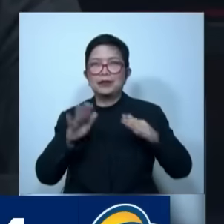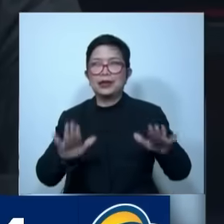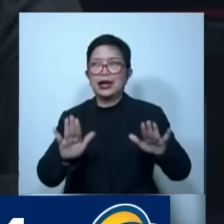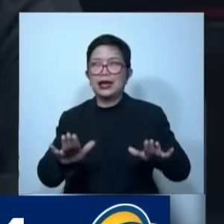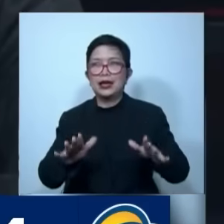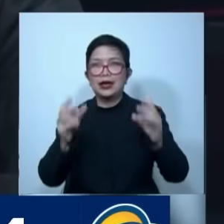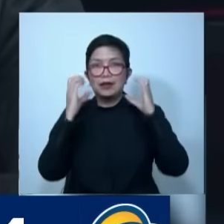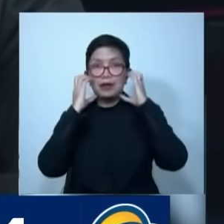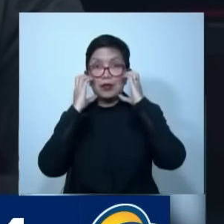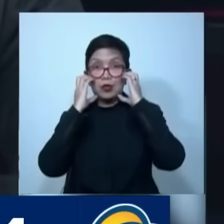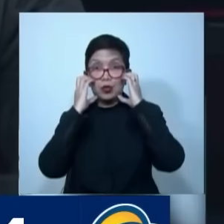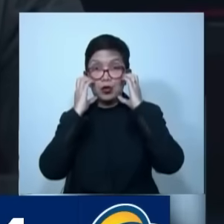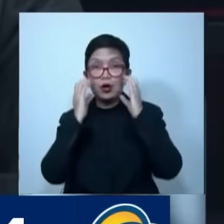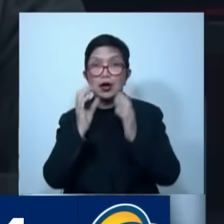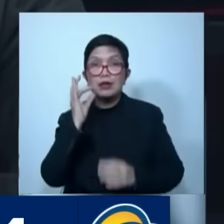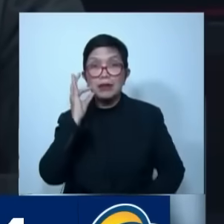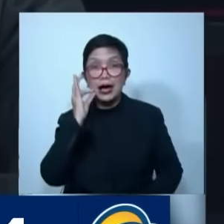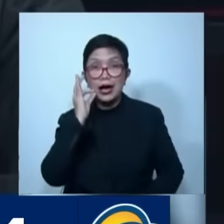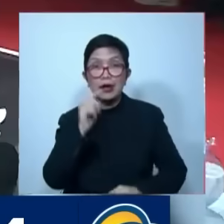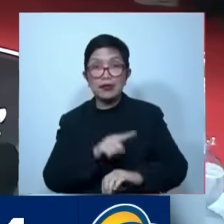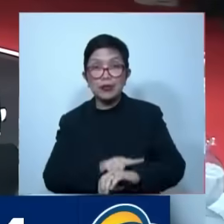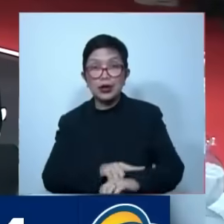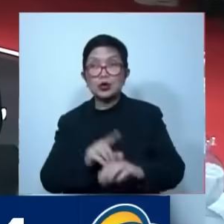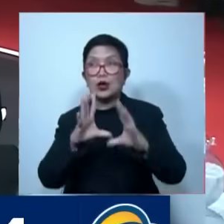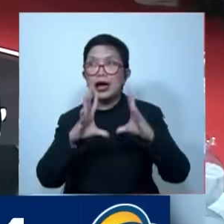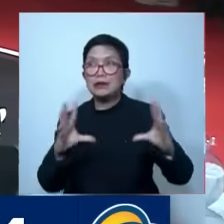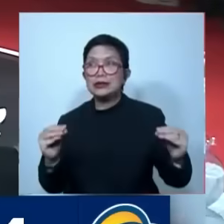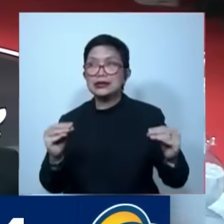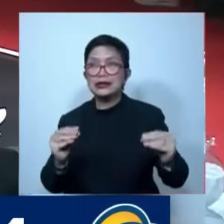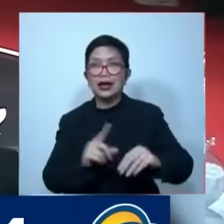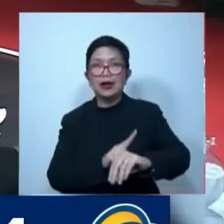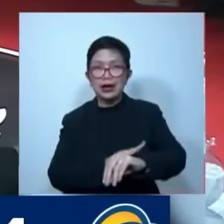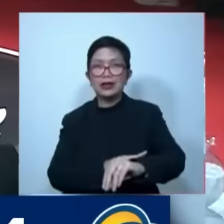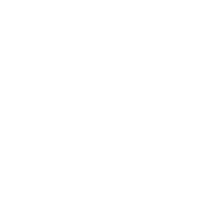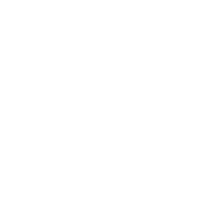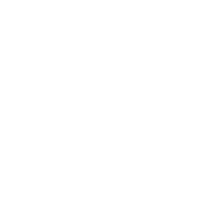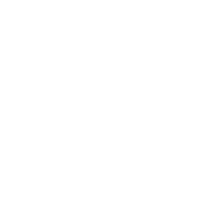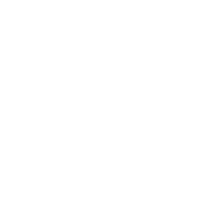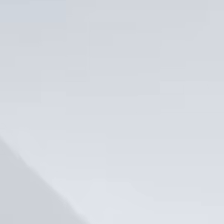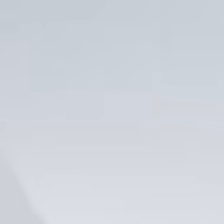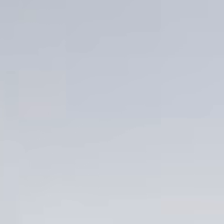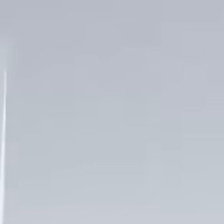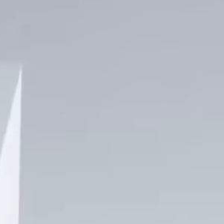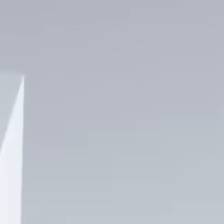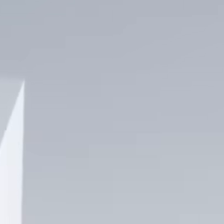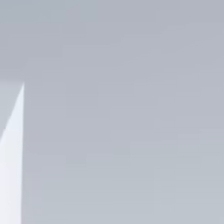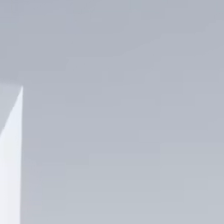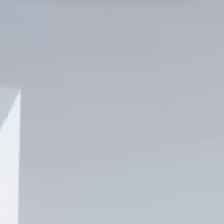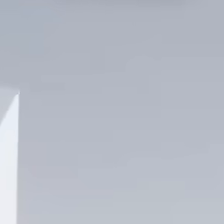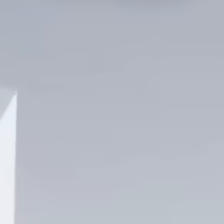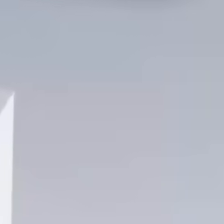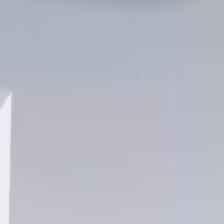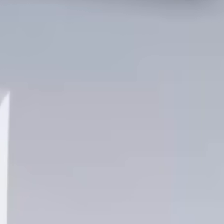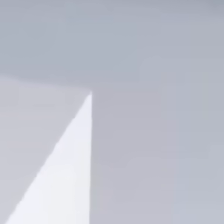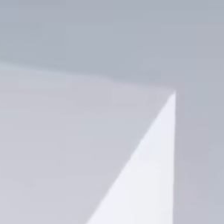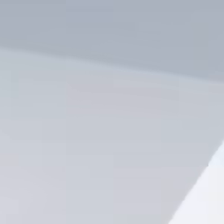ma Bapak mohon maaf waktu sudah habis habis jelajahi cara baru mendapatkan